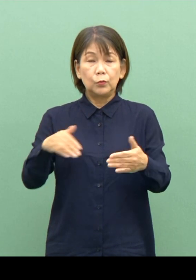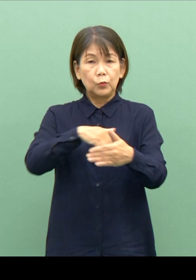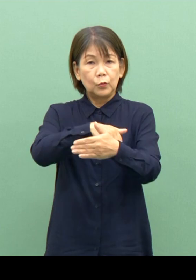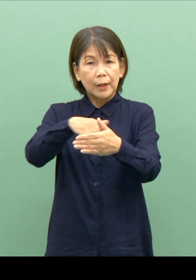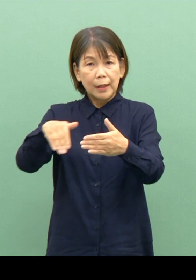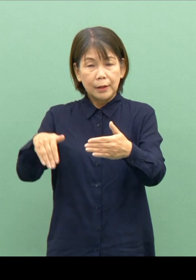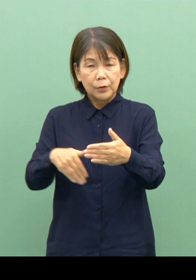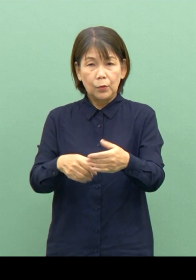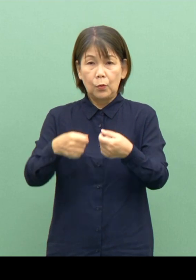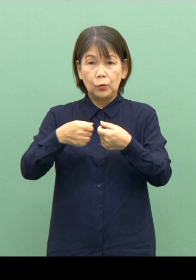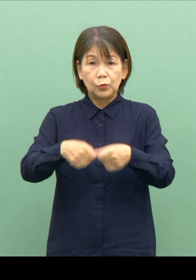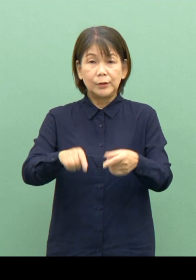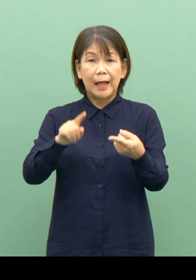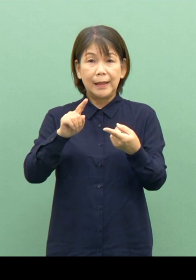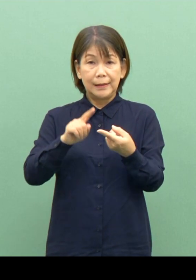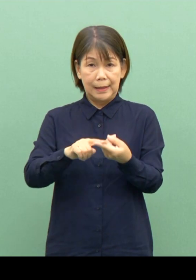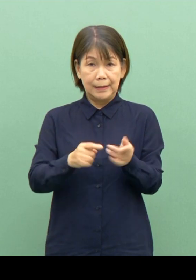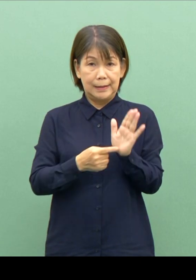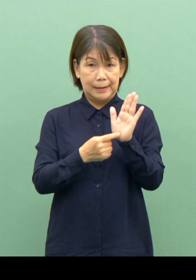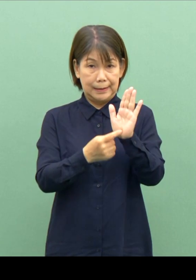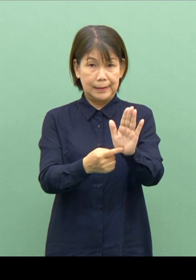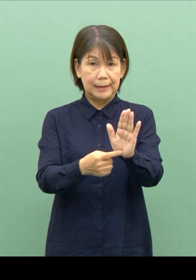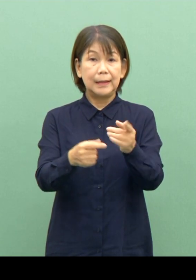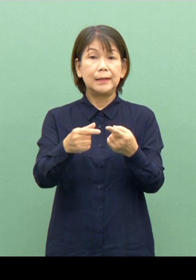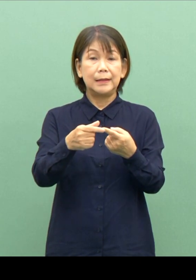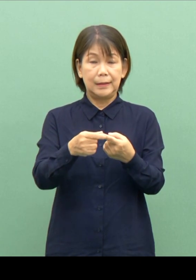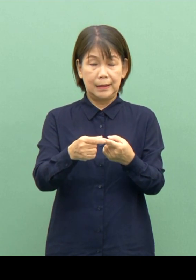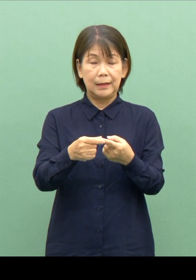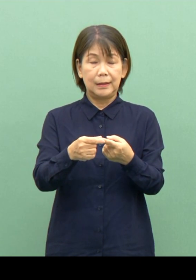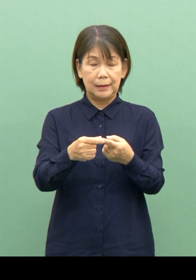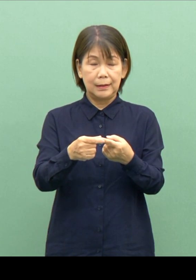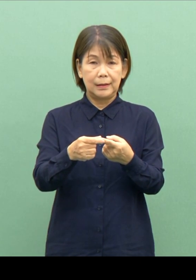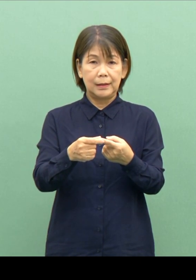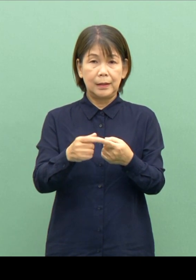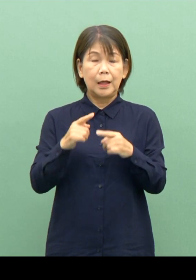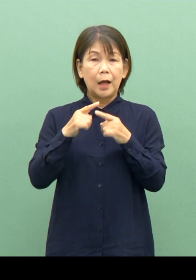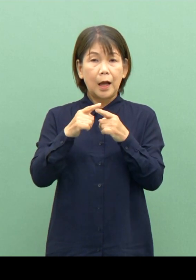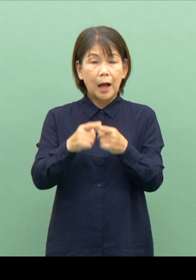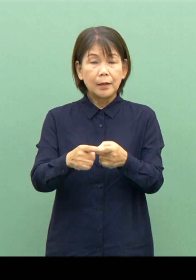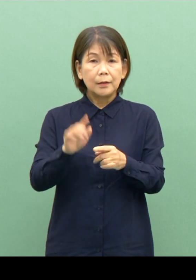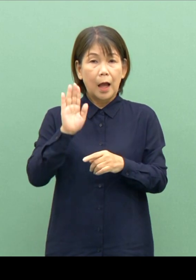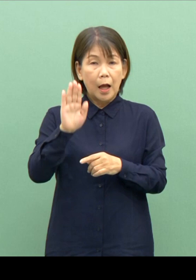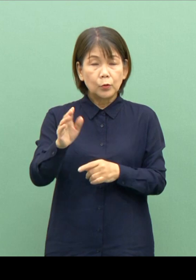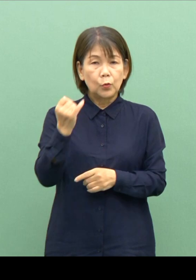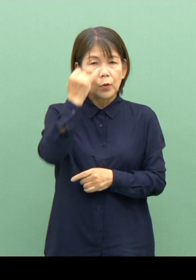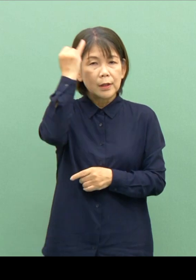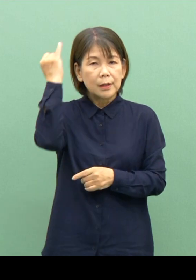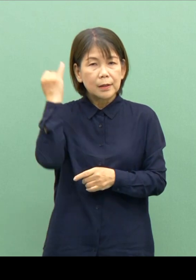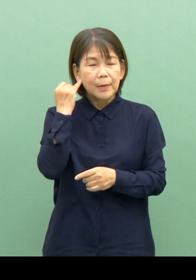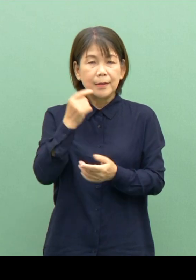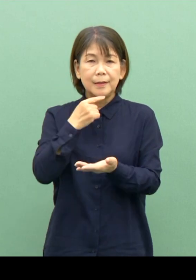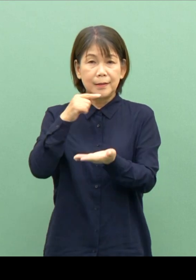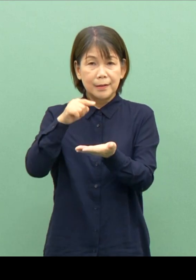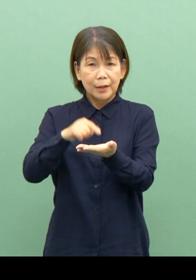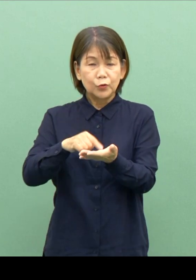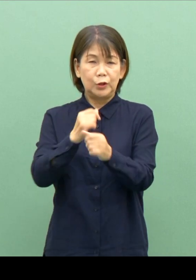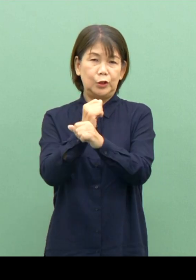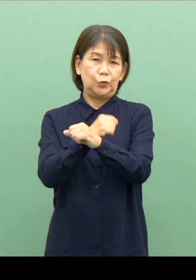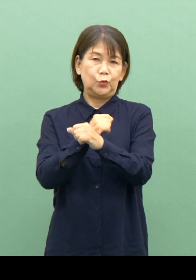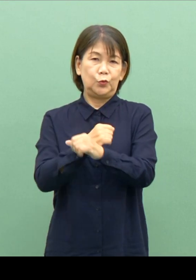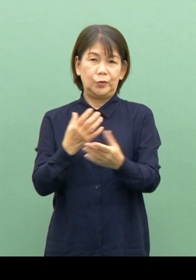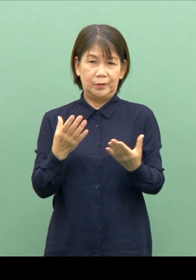より具体的に提示したというところと、入社後のイメージを明確に持ってもらえるように工夫をしました